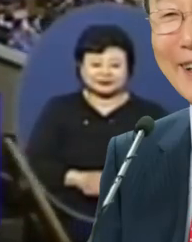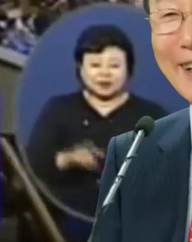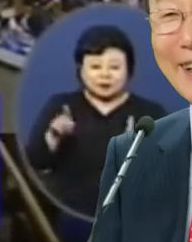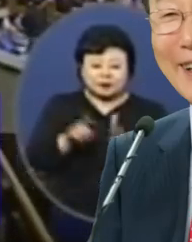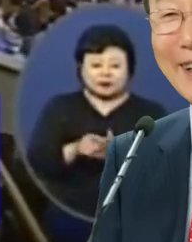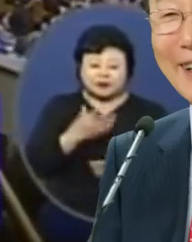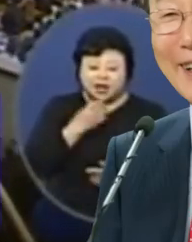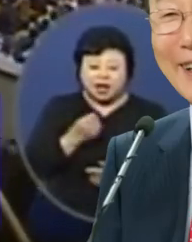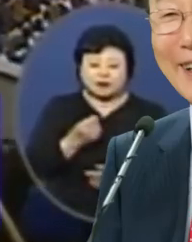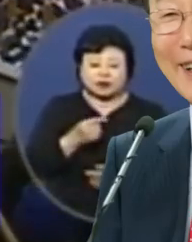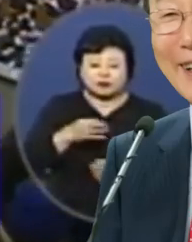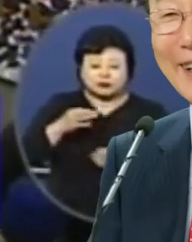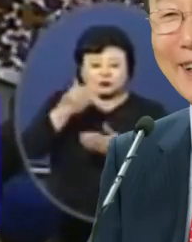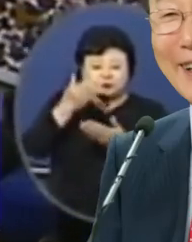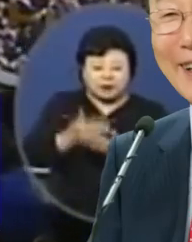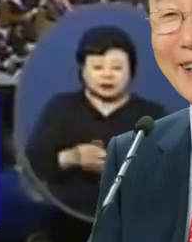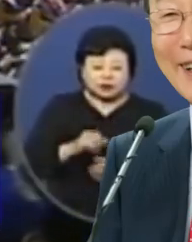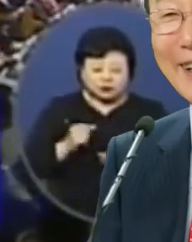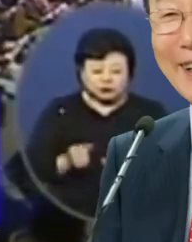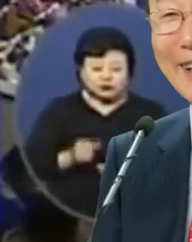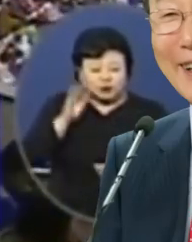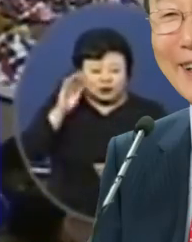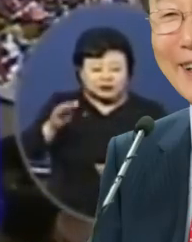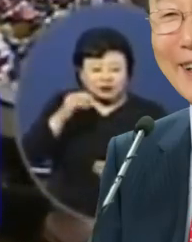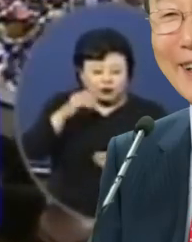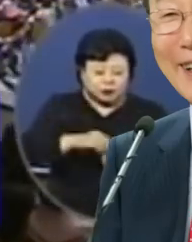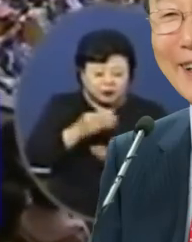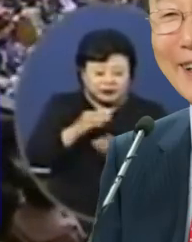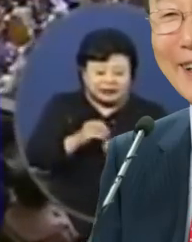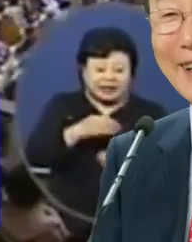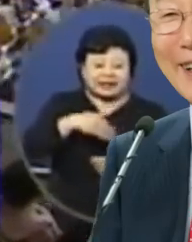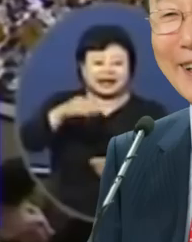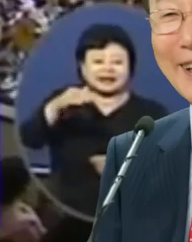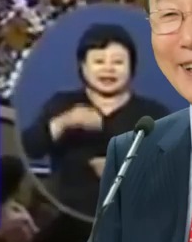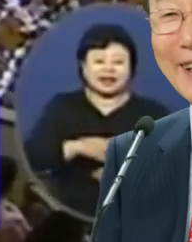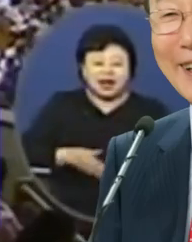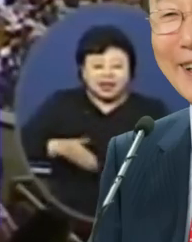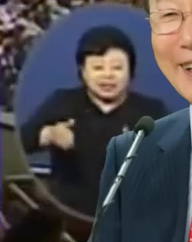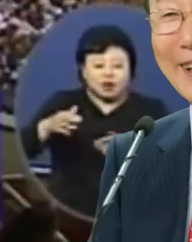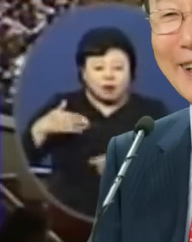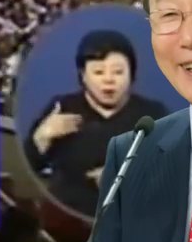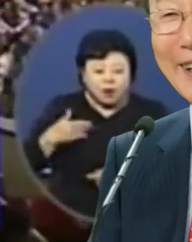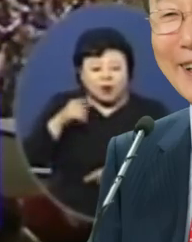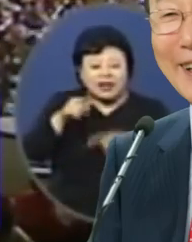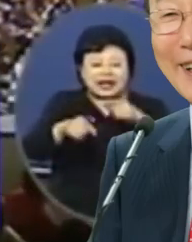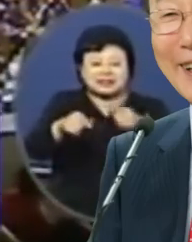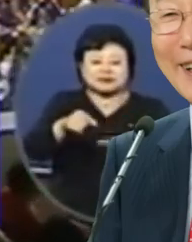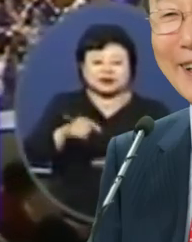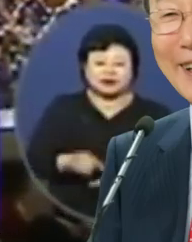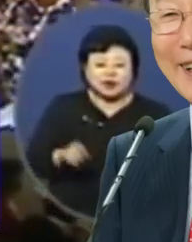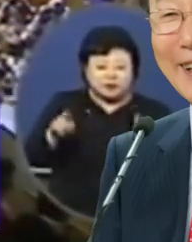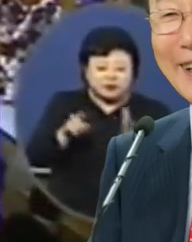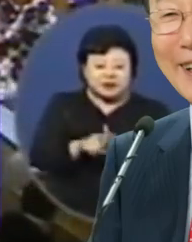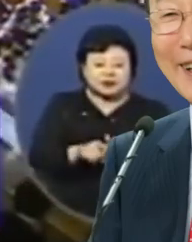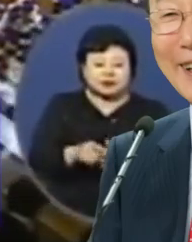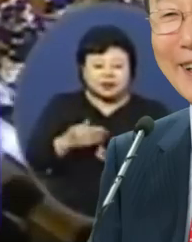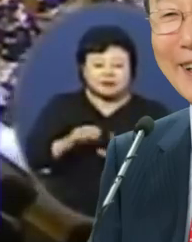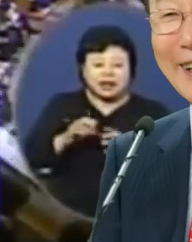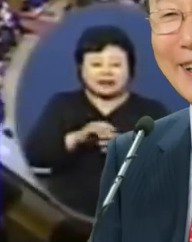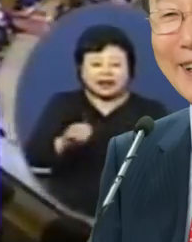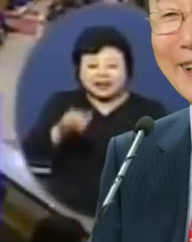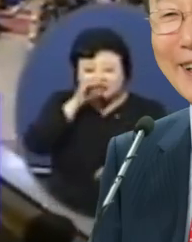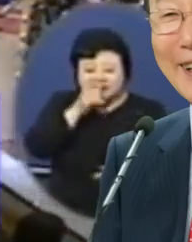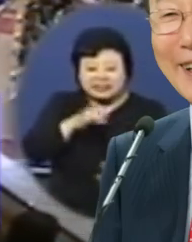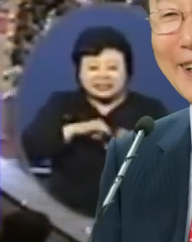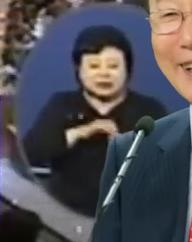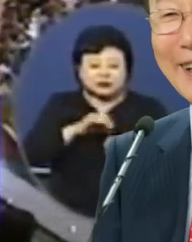믿음으로 아브라함은 부르심을 받았을 때 순종하여 장래의 유업으로 받을 땅에 나아갈 때 갈 바를 알지 못하고 나아갔으며 믿음으로 그가 이방의 땅에 있는 것